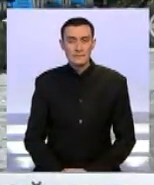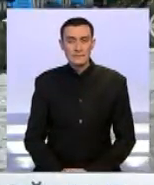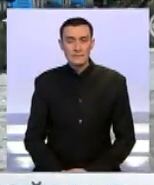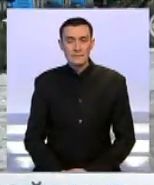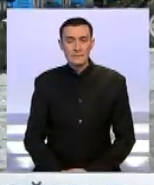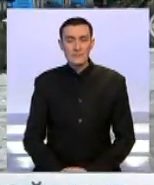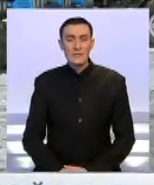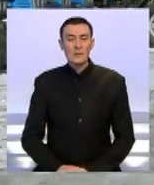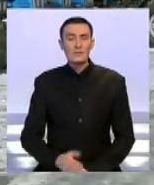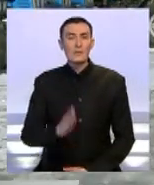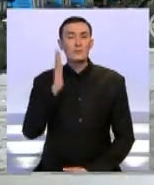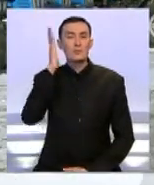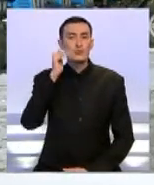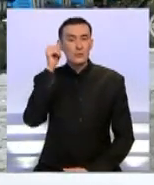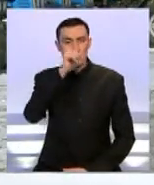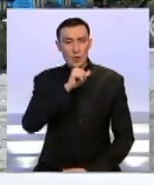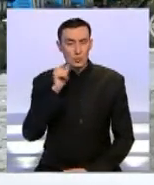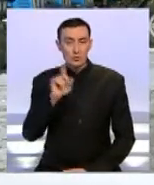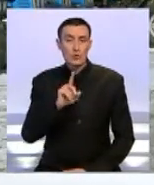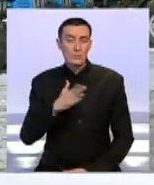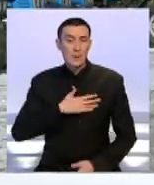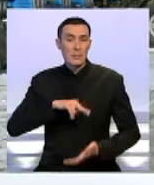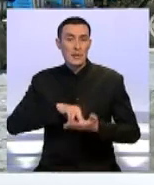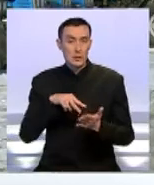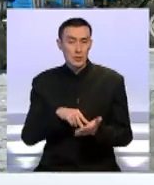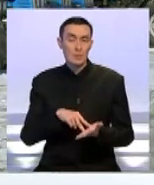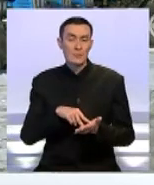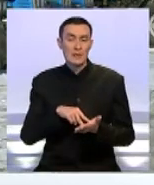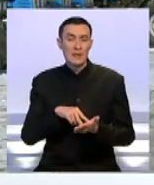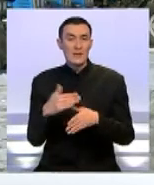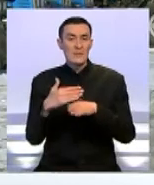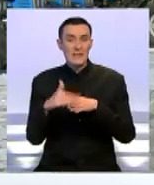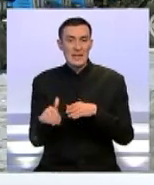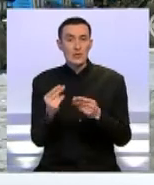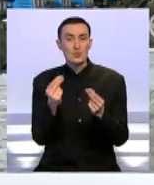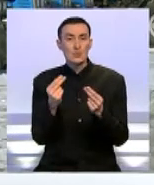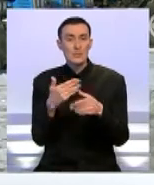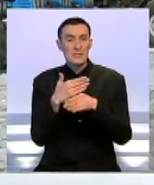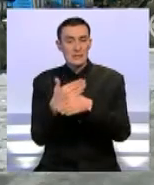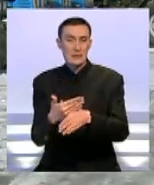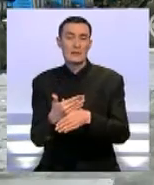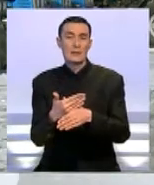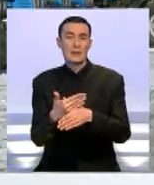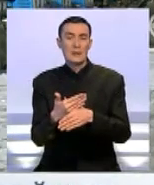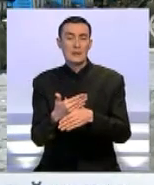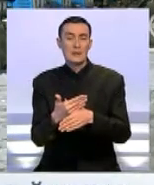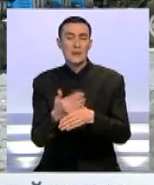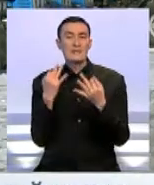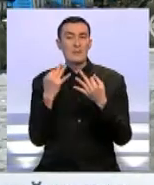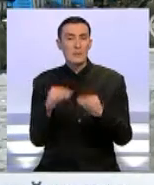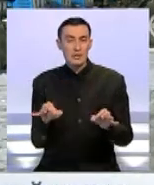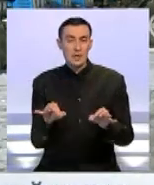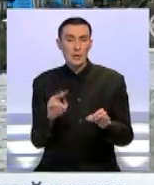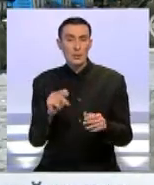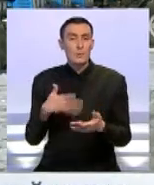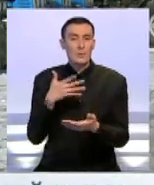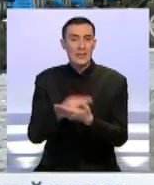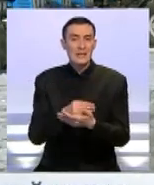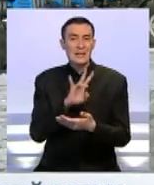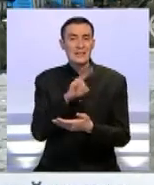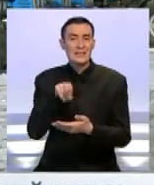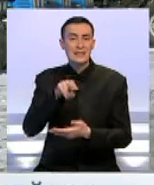В следующем году, если вот то, что мы говорили, выделение субсидий и освобождение от уплаты